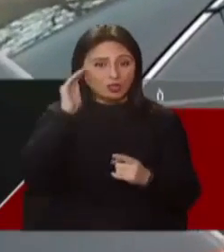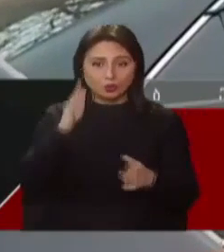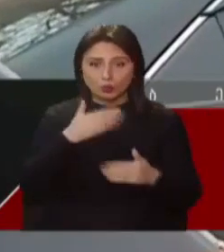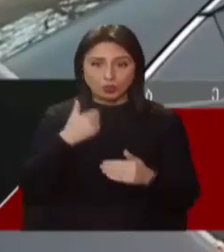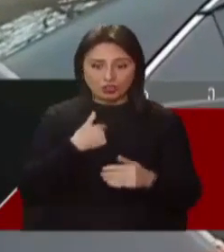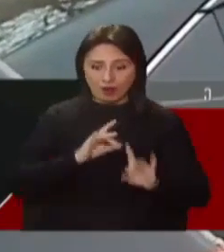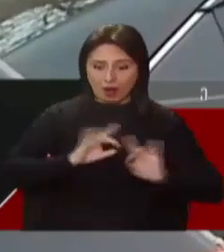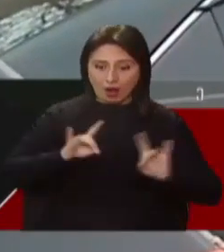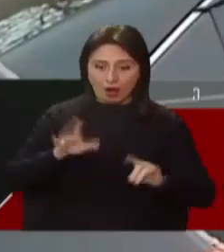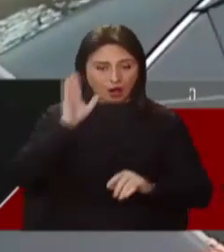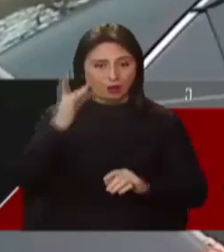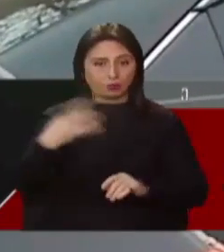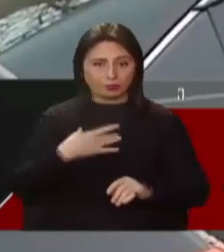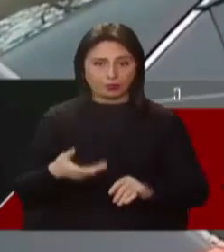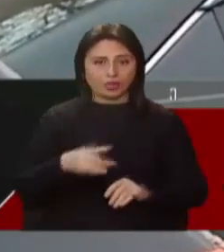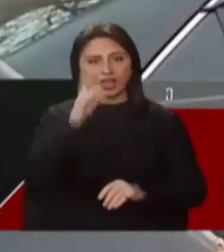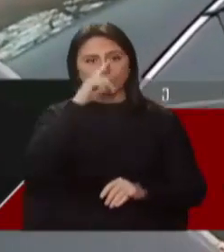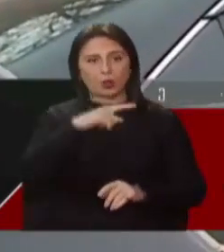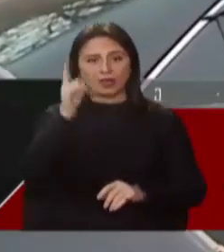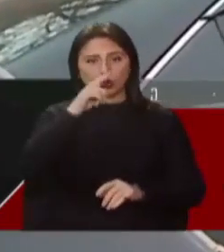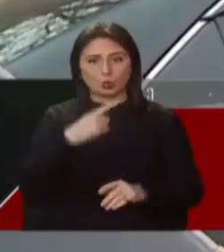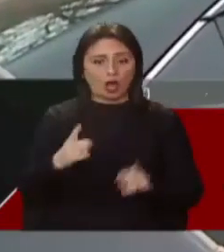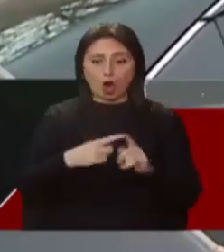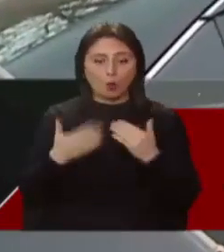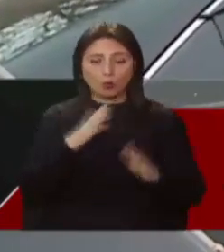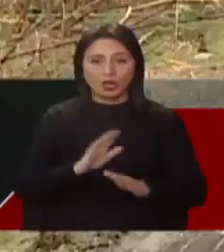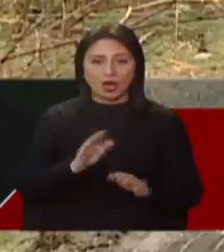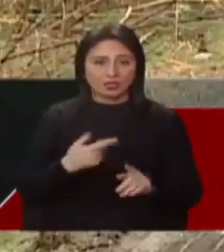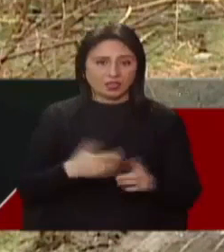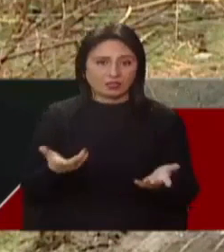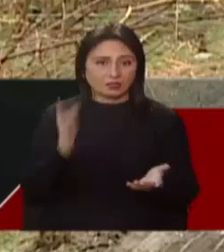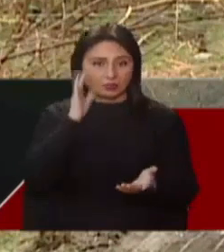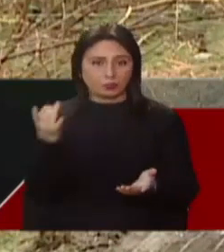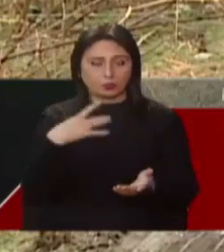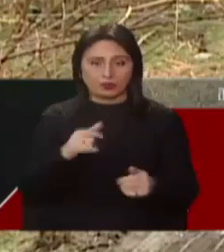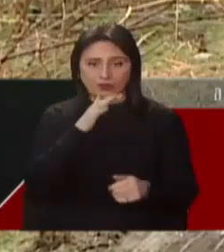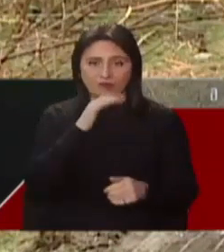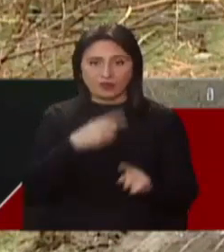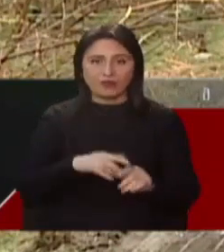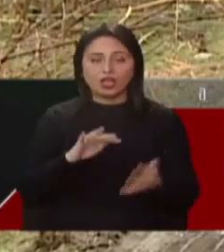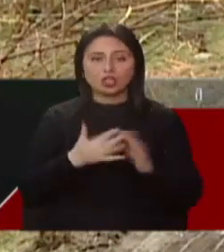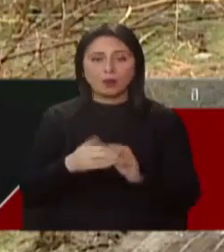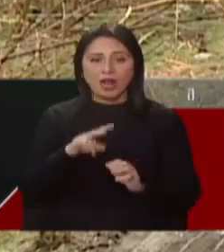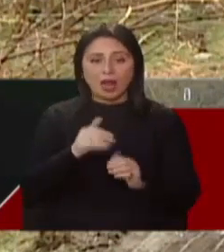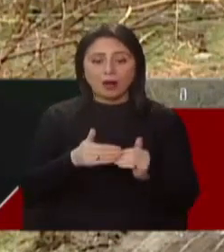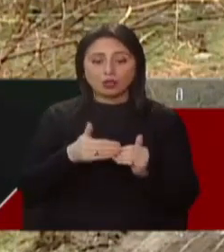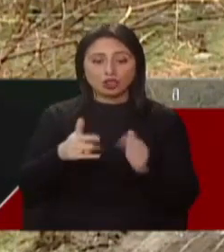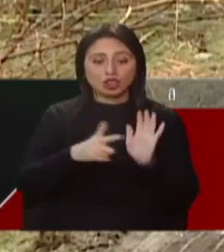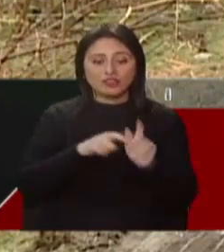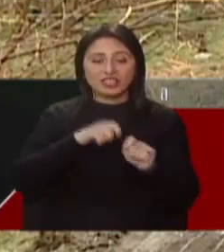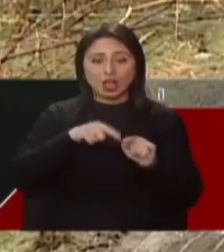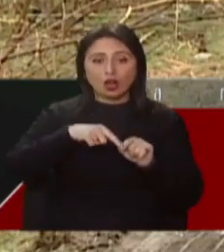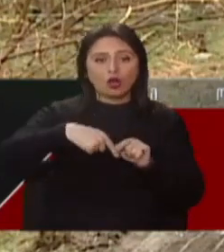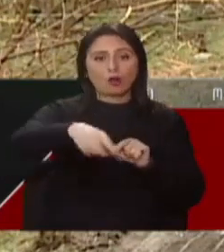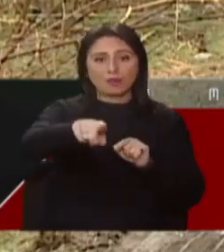ჩვენსაც ვამბობთ, ისინი პიროვნებიდან თქვენ ყველაფერს იტყუებით, ეს არ არის კომუნიკაცია, ეს არის მონოლოგი. Sopel Lapanquridan, dashorebit 7